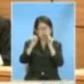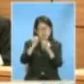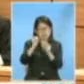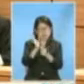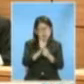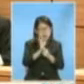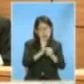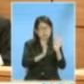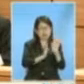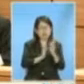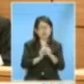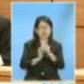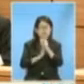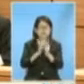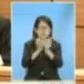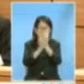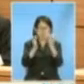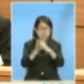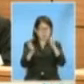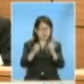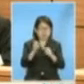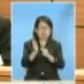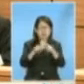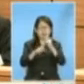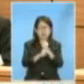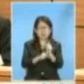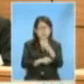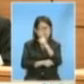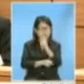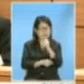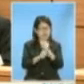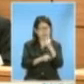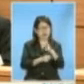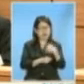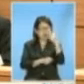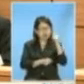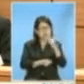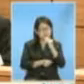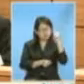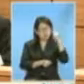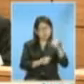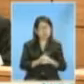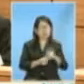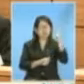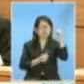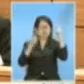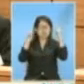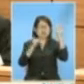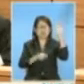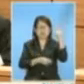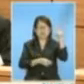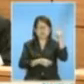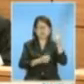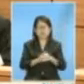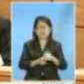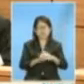คงแก้รัฐธรรมนูญไม่ได้คำพูดนี้คือเป็นคำพูดของอดีตนายกทักษิณชินวัตรที่ส